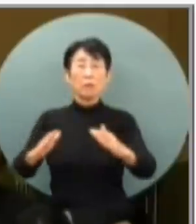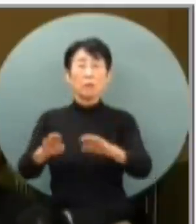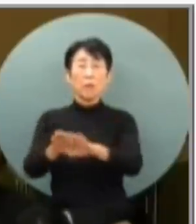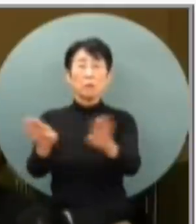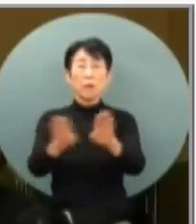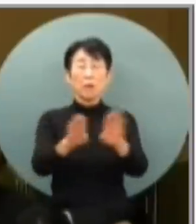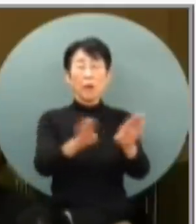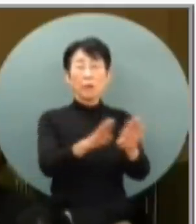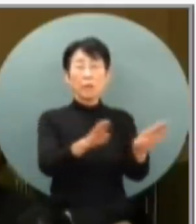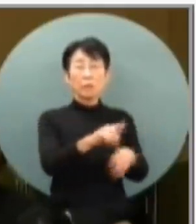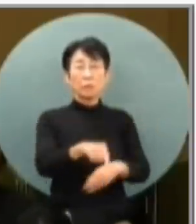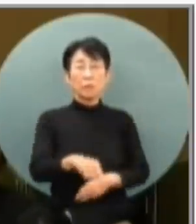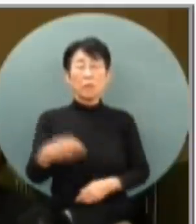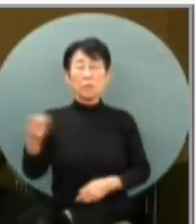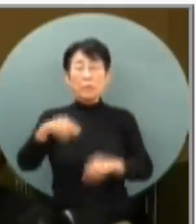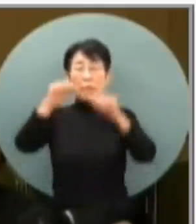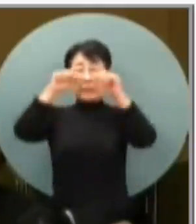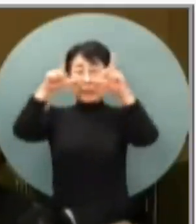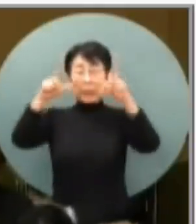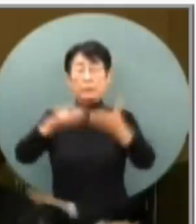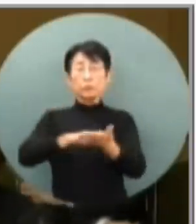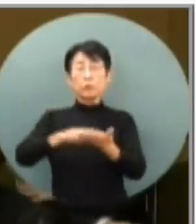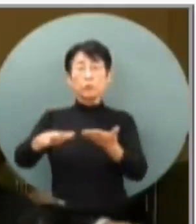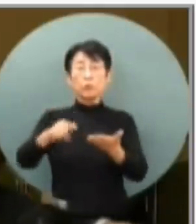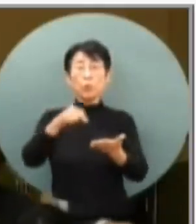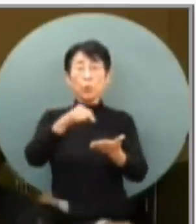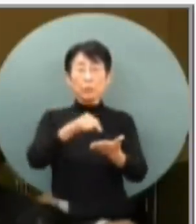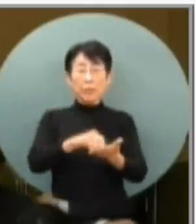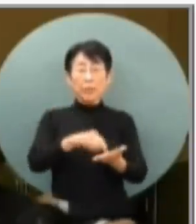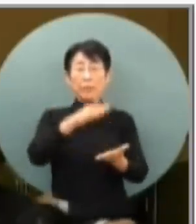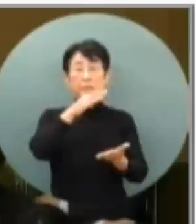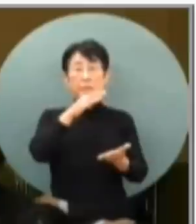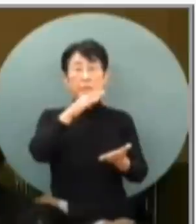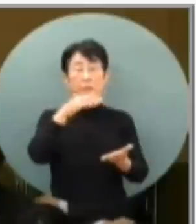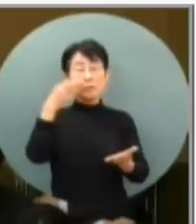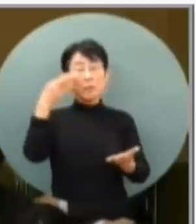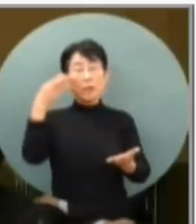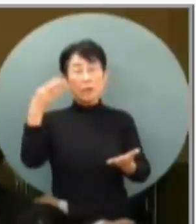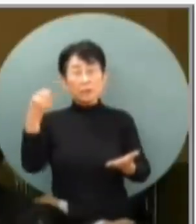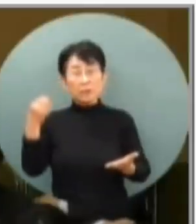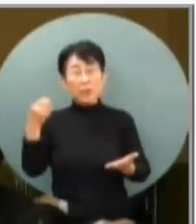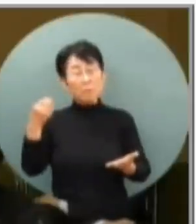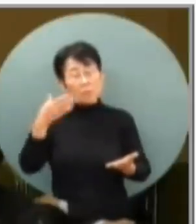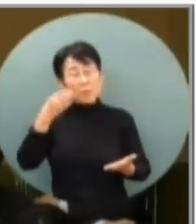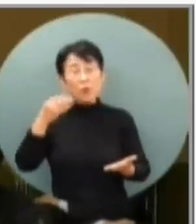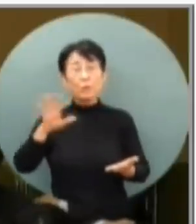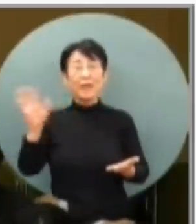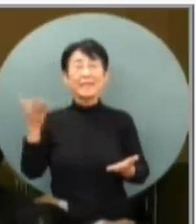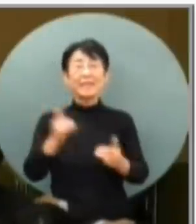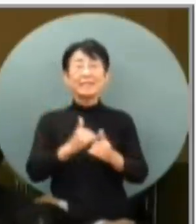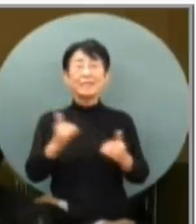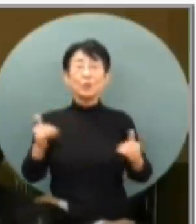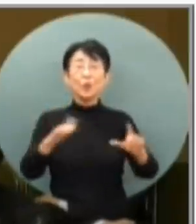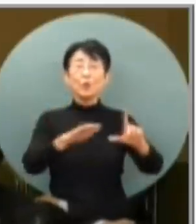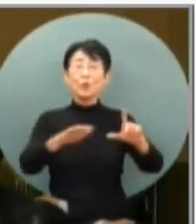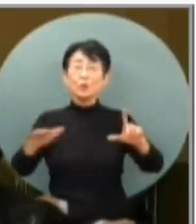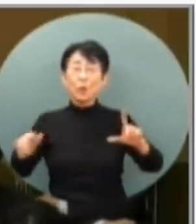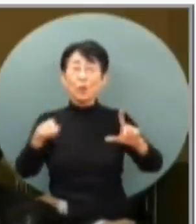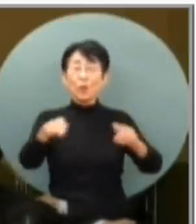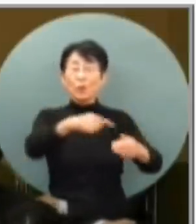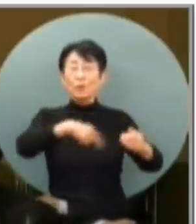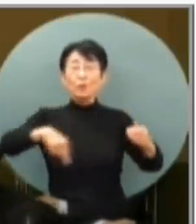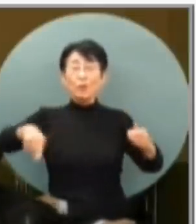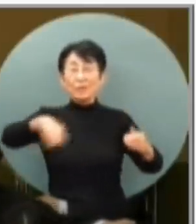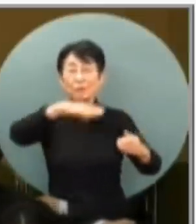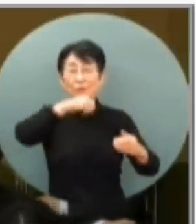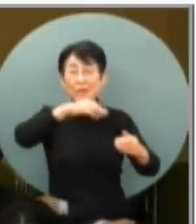あるいは、啓発の資料ということで今、関心の薄い層をターゲットとしたような少し分かりやすいイラストだ